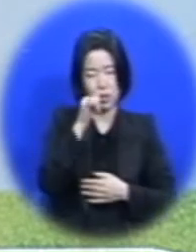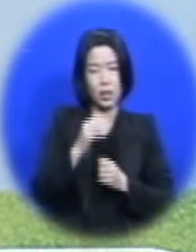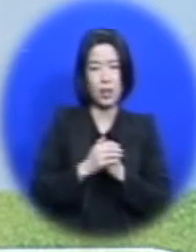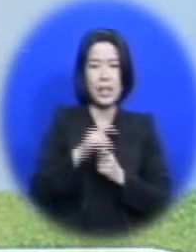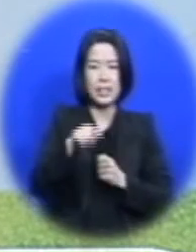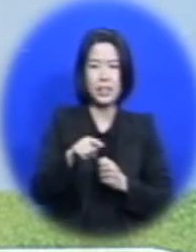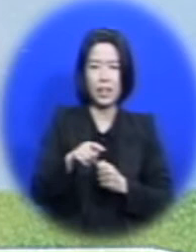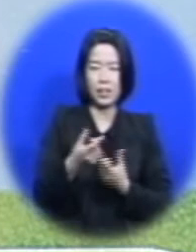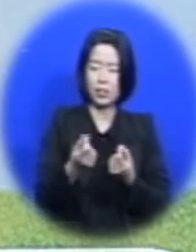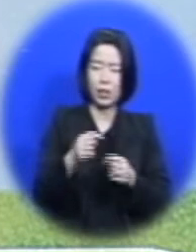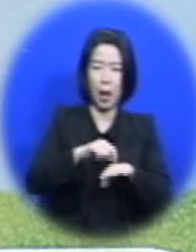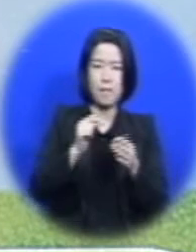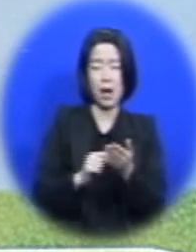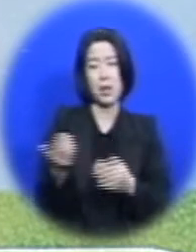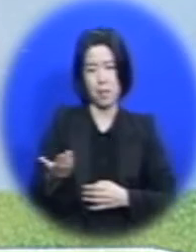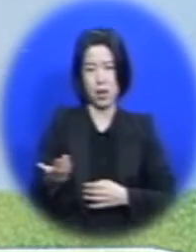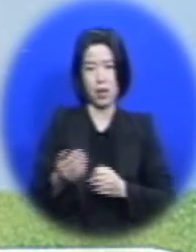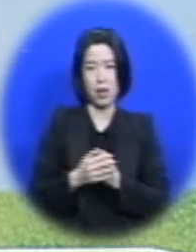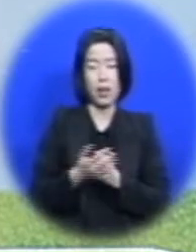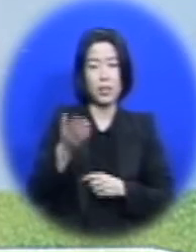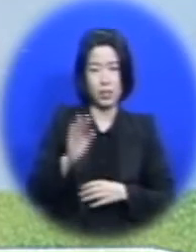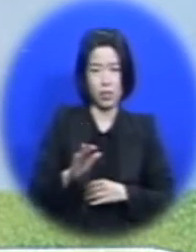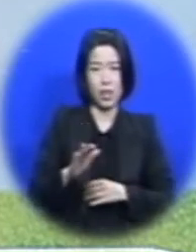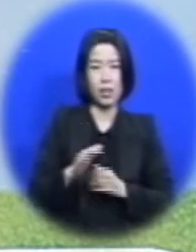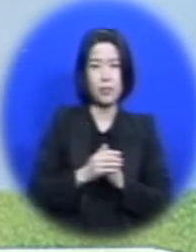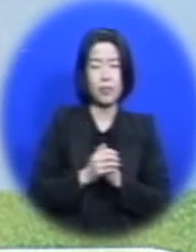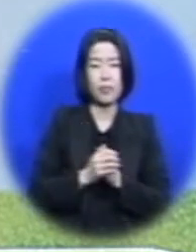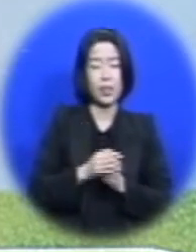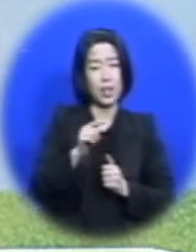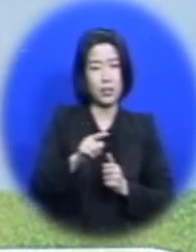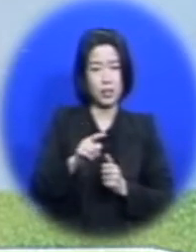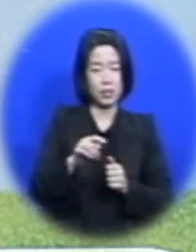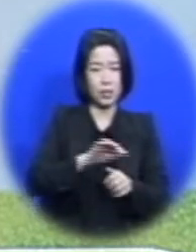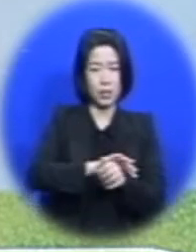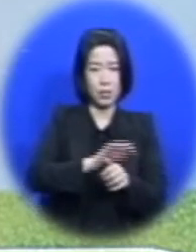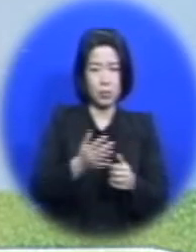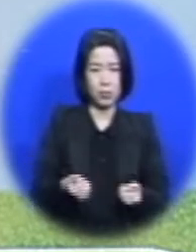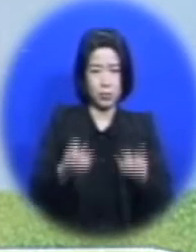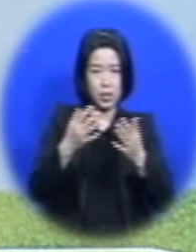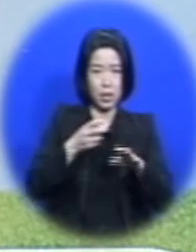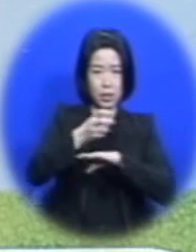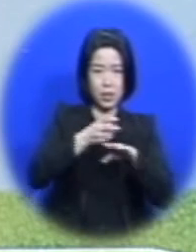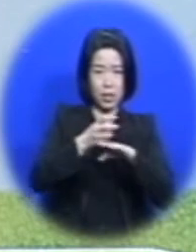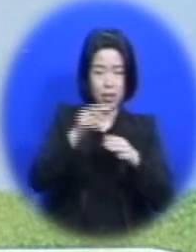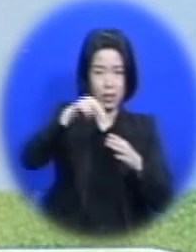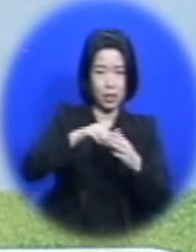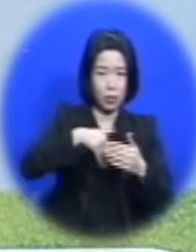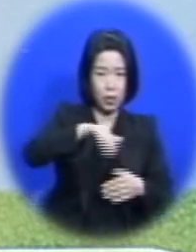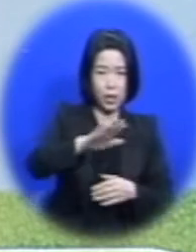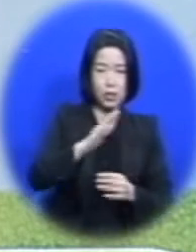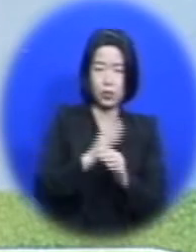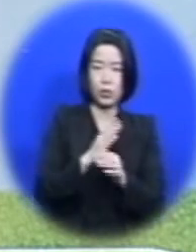그게 그렇게 마음이 아팠어요 그런데 그 장애 차를 타고 가다가 창문